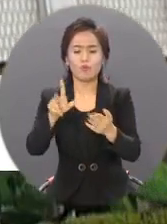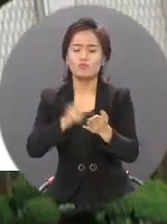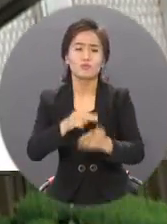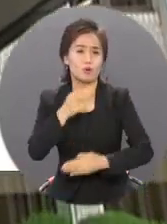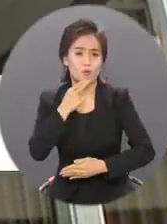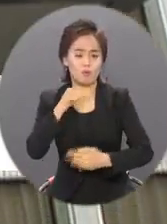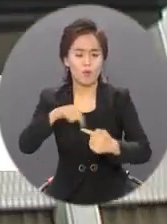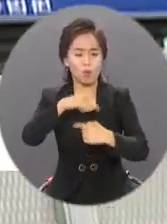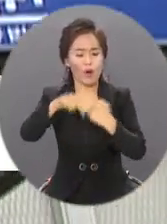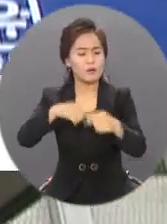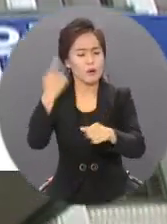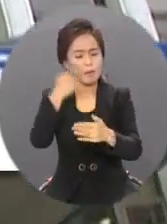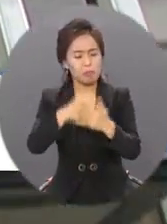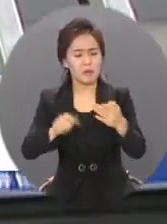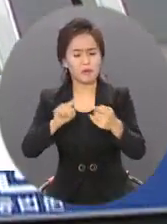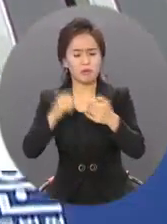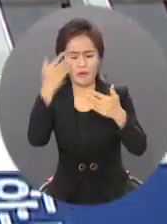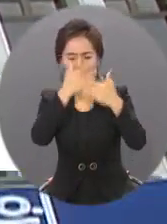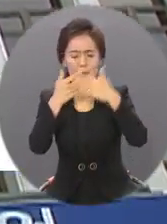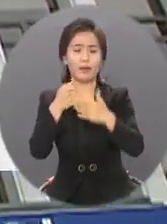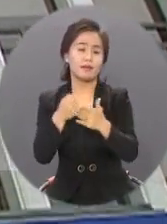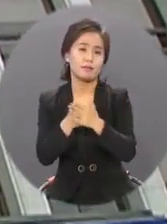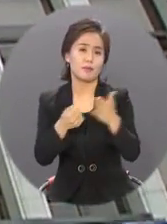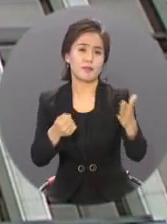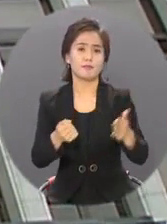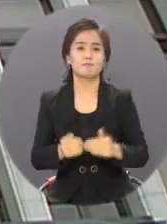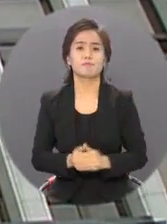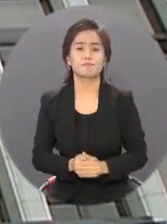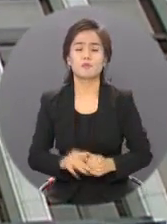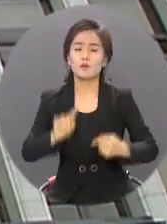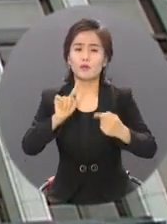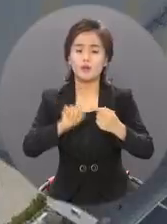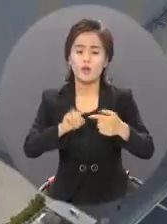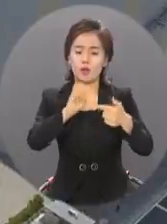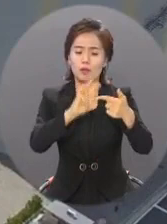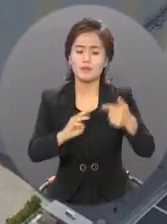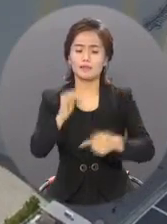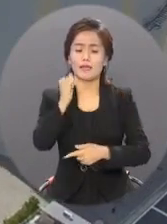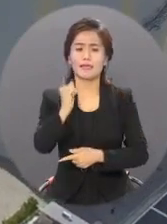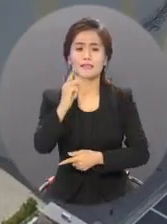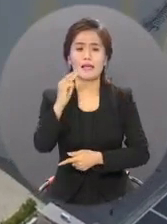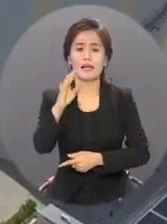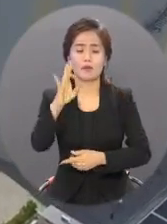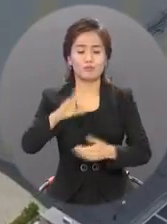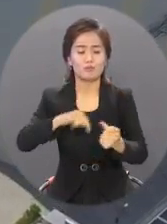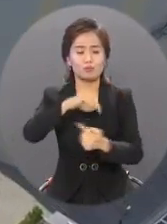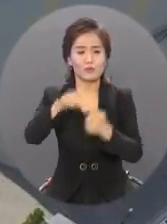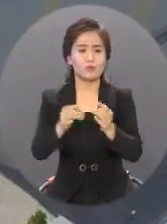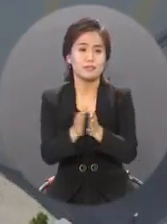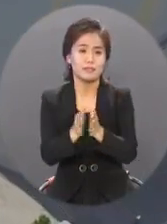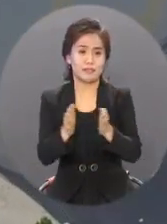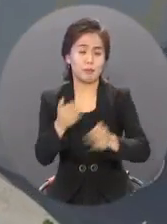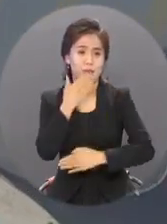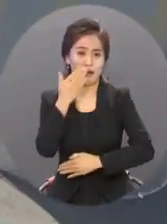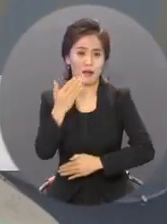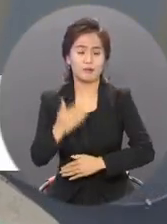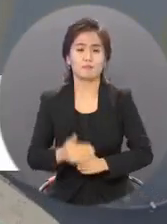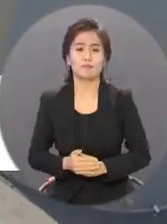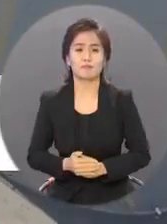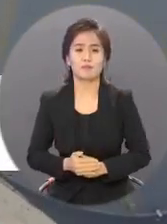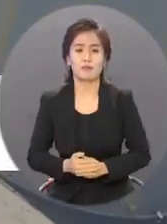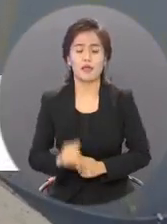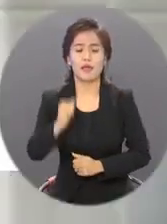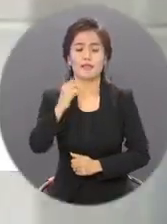환경피해 여부가 명확하지 않다고 판단했습니다 이에 따라 나중에 셀 f 가 가동을 재개하는 명분을 얻게 되었습니다